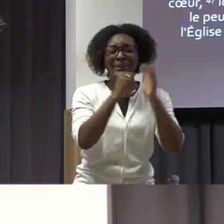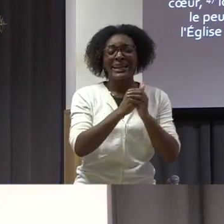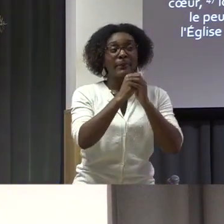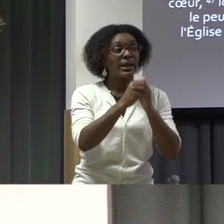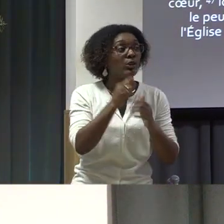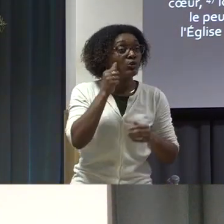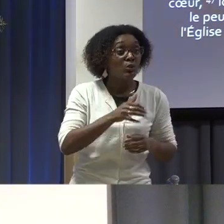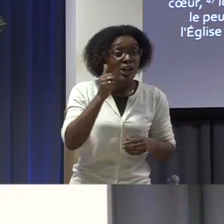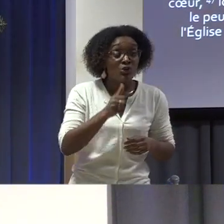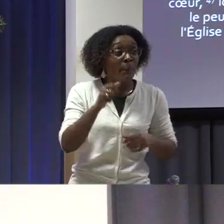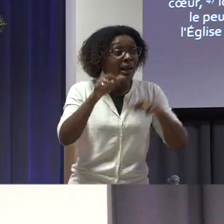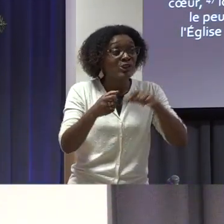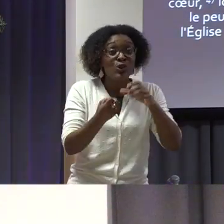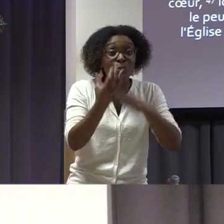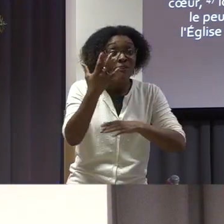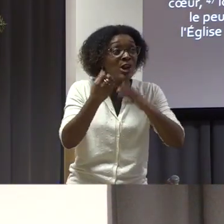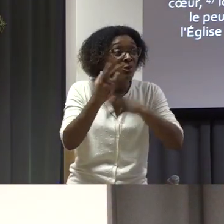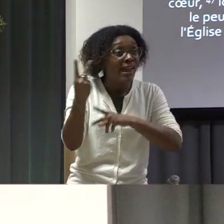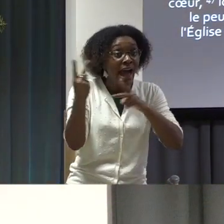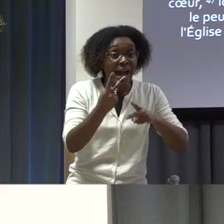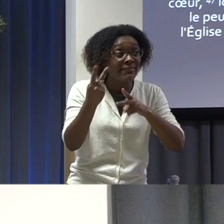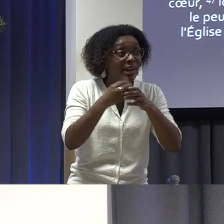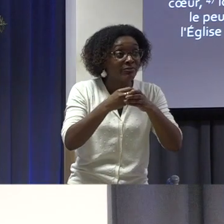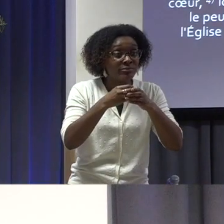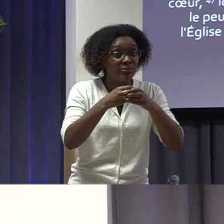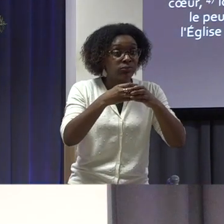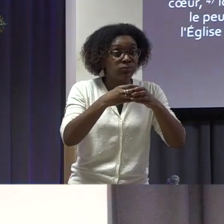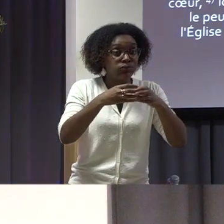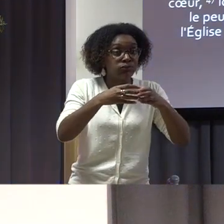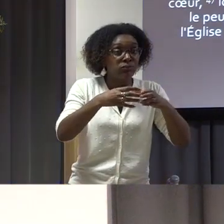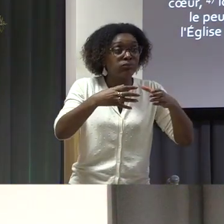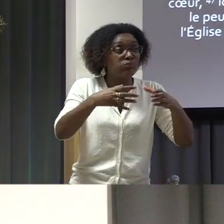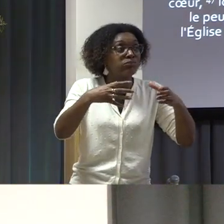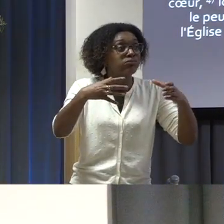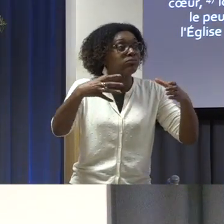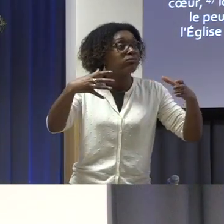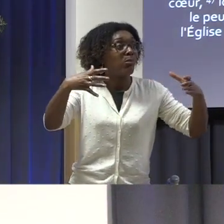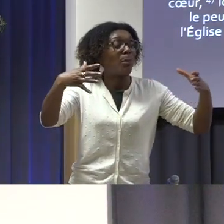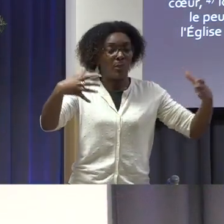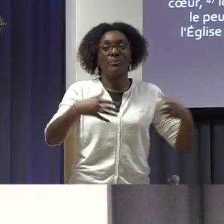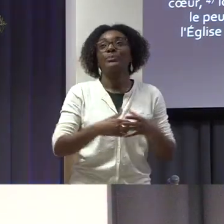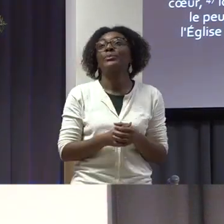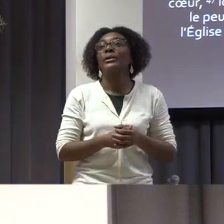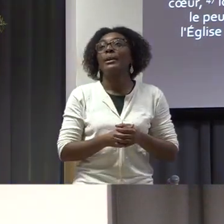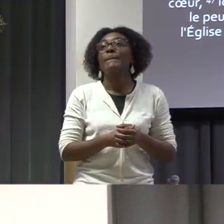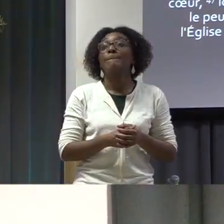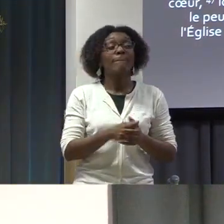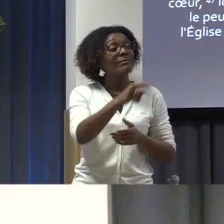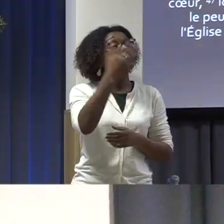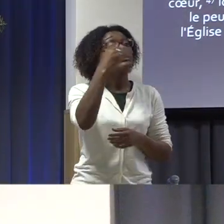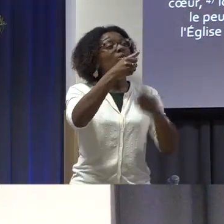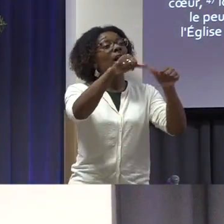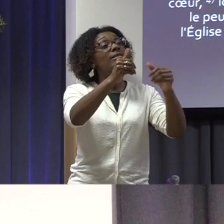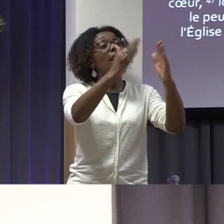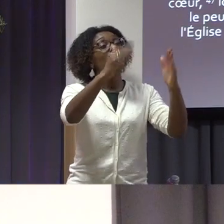1 quand j'y ajoute sachez qu'il ya certains qui paient le prix vous pouvez peut-être rester chez vous toute la